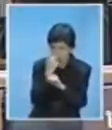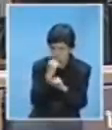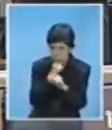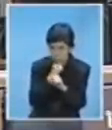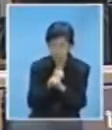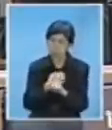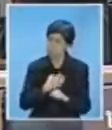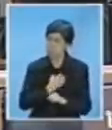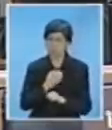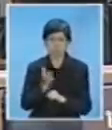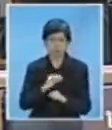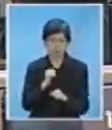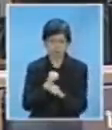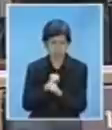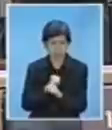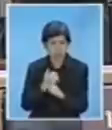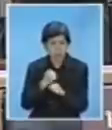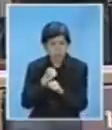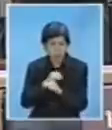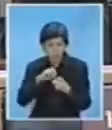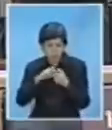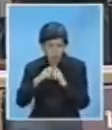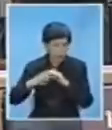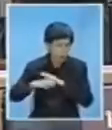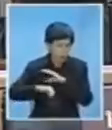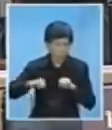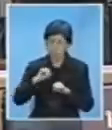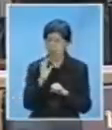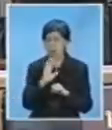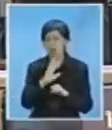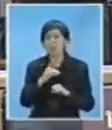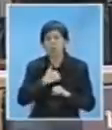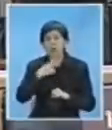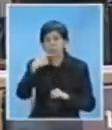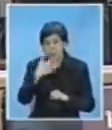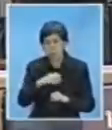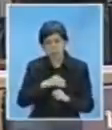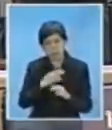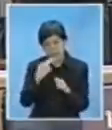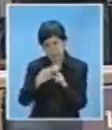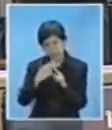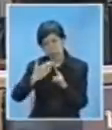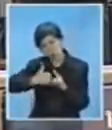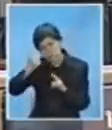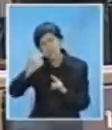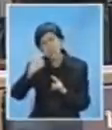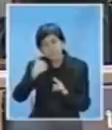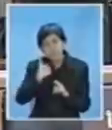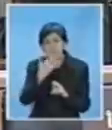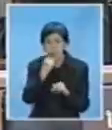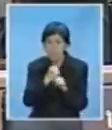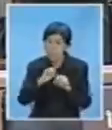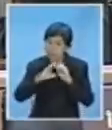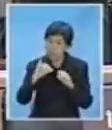องกันไม่ให้มีการใช้ผลประโยชน์ทับซ้อนนะคะดังที่ดิฉันถึงได้จำเป็นจะต้องเอ่ยนามบุคคลบางท่านเพื่อ